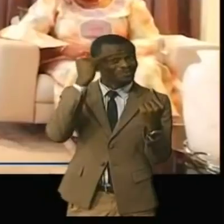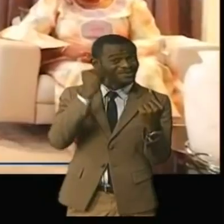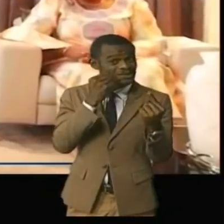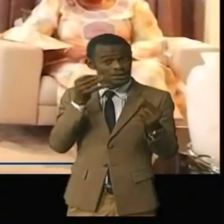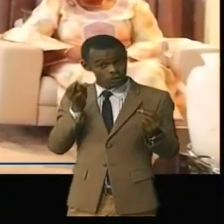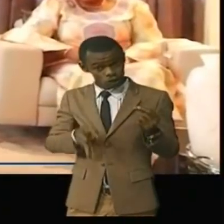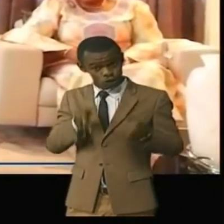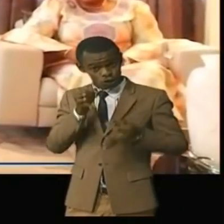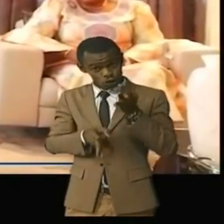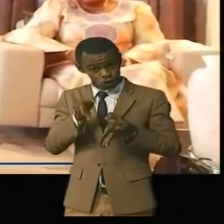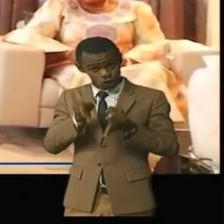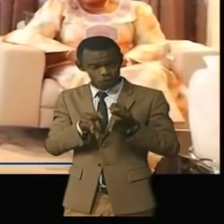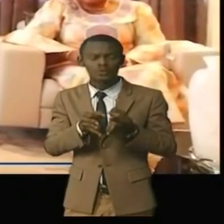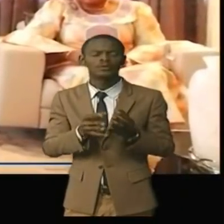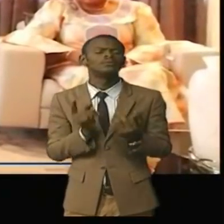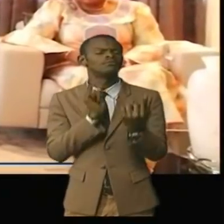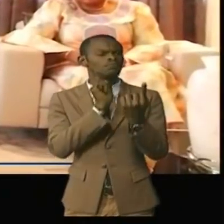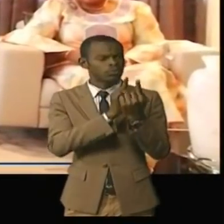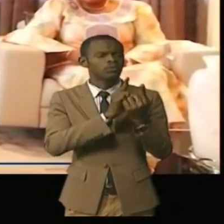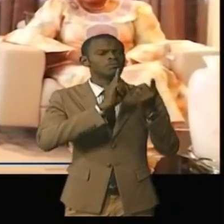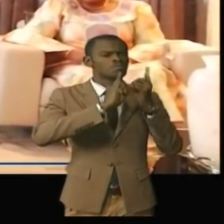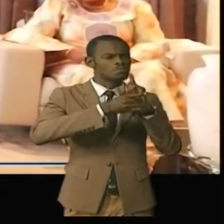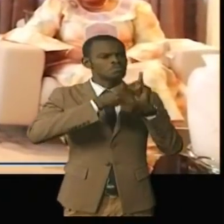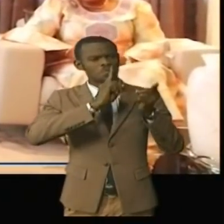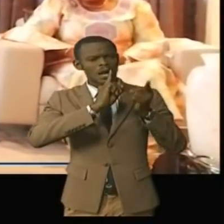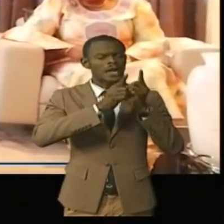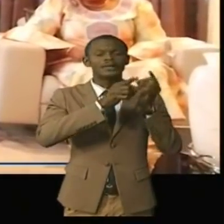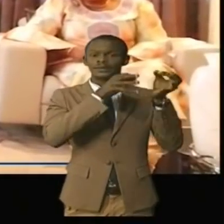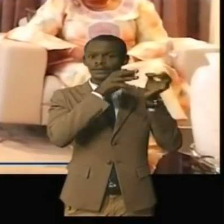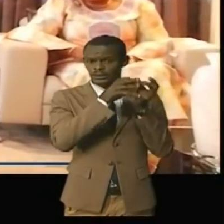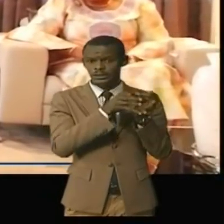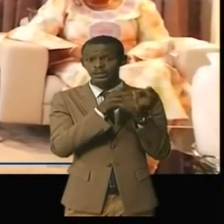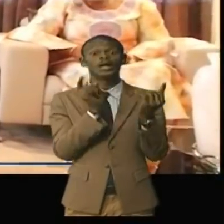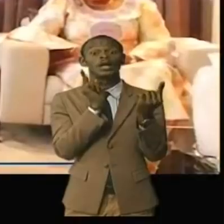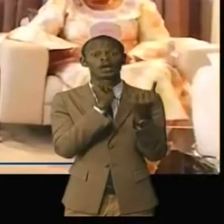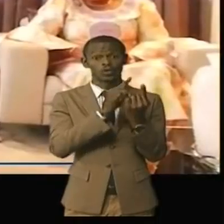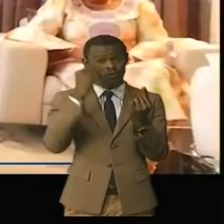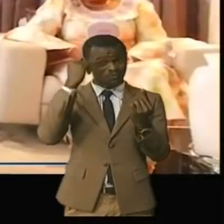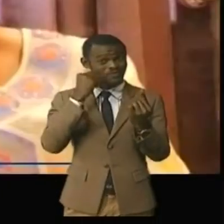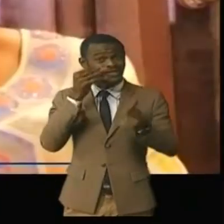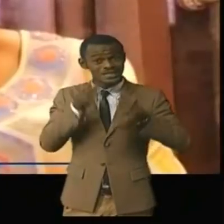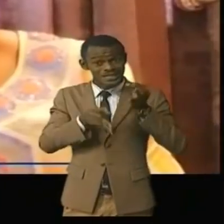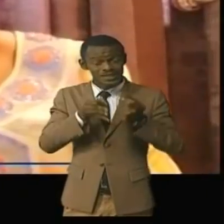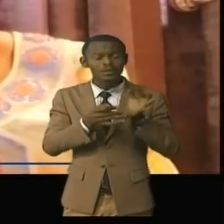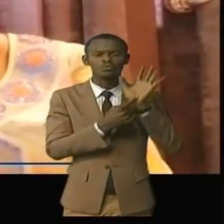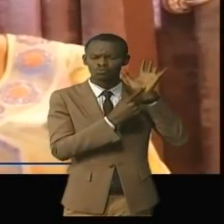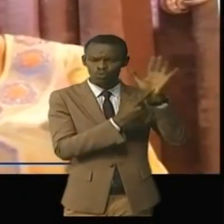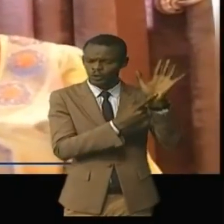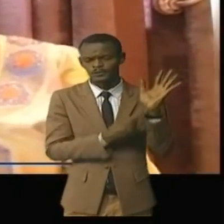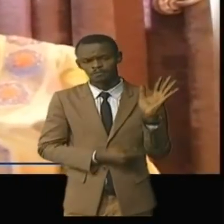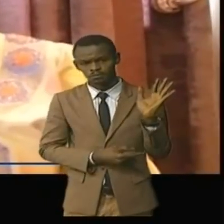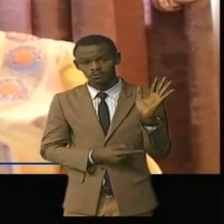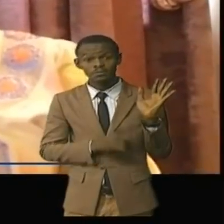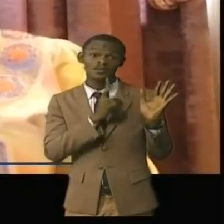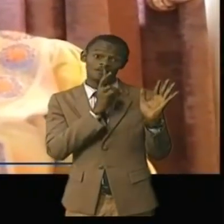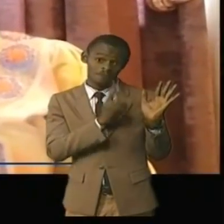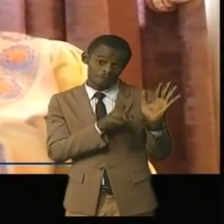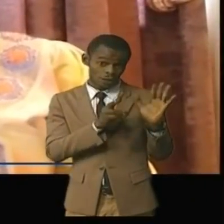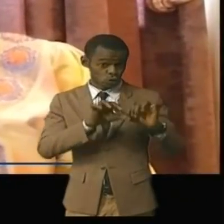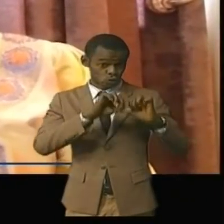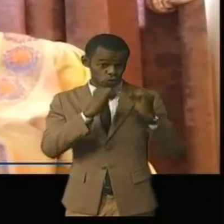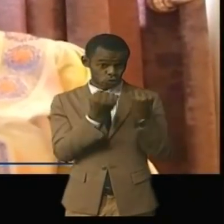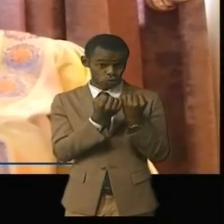Zongola Ntalaja, a entretenu la Mineta sur la créance de la SNEL envers cette